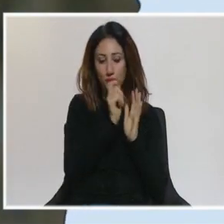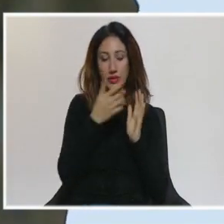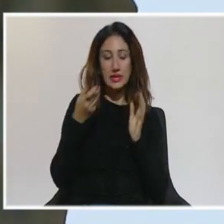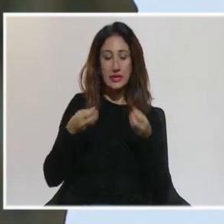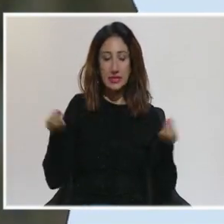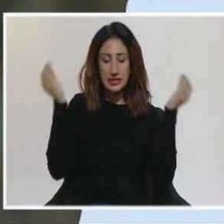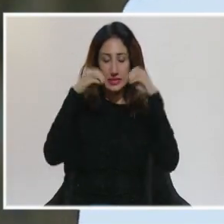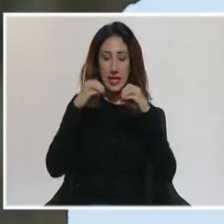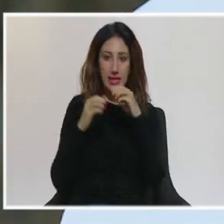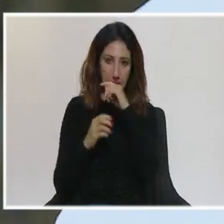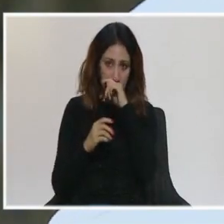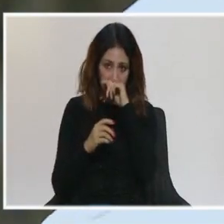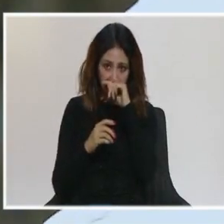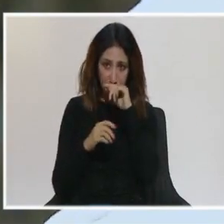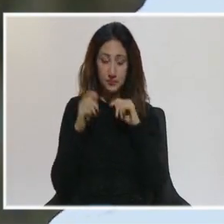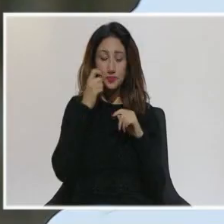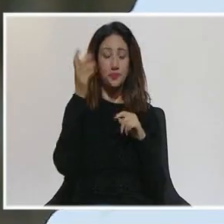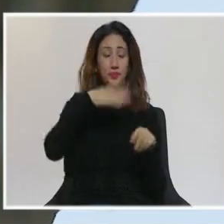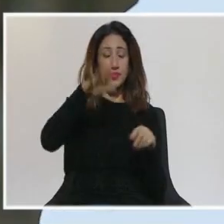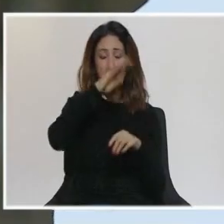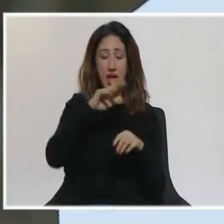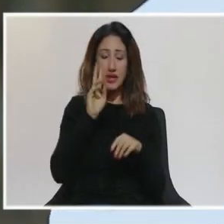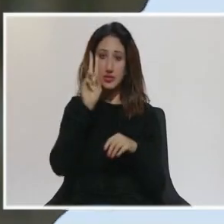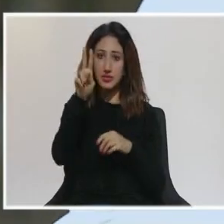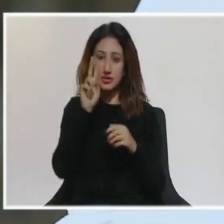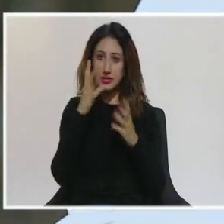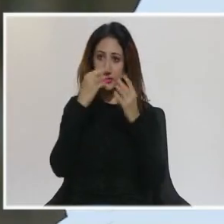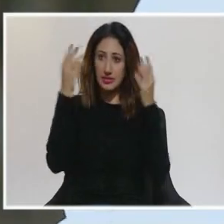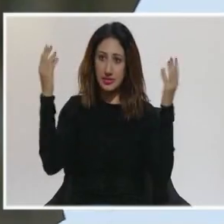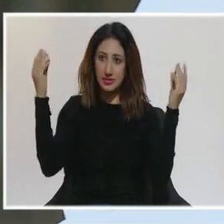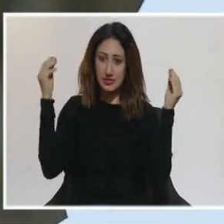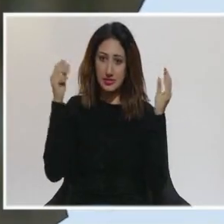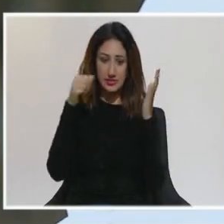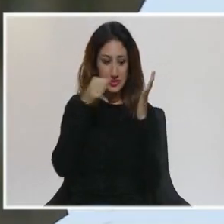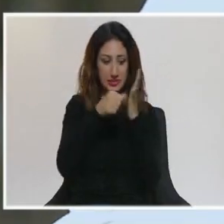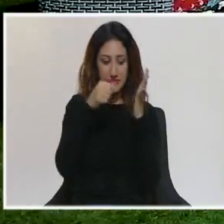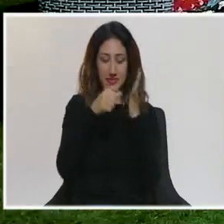عدد المتابعين كتير. عشان كمان العلامه الزرقاء دي بتعمل حركات وبتاع.